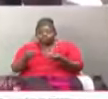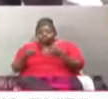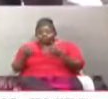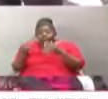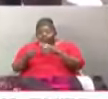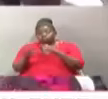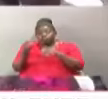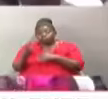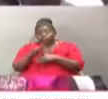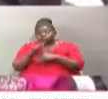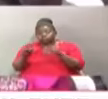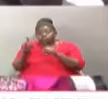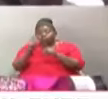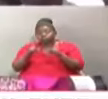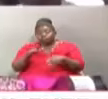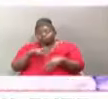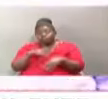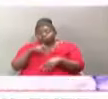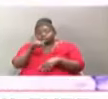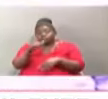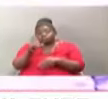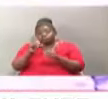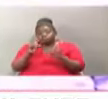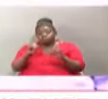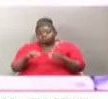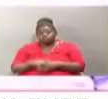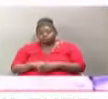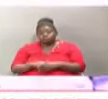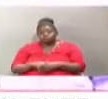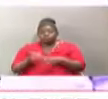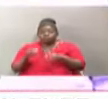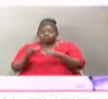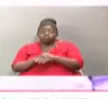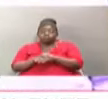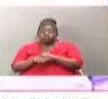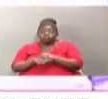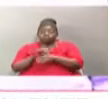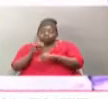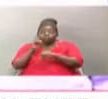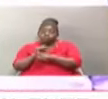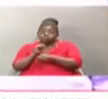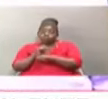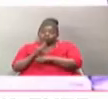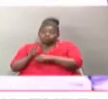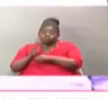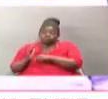mbeera eno ng'abantu tebakyalumirirwa bannaabwe. Buganda twali bakozi, twali bampisa,